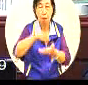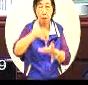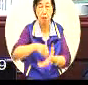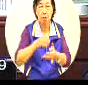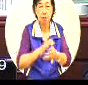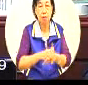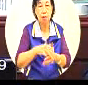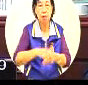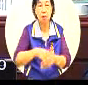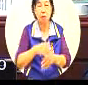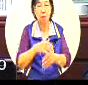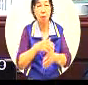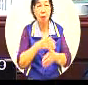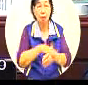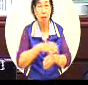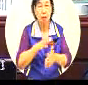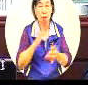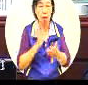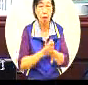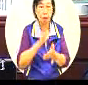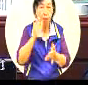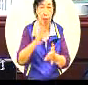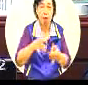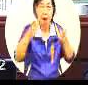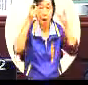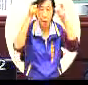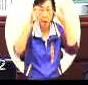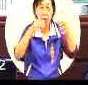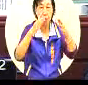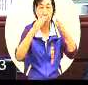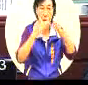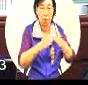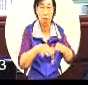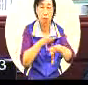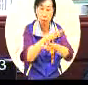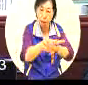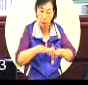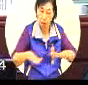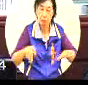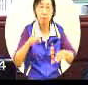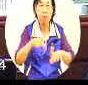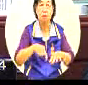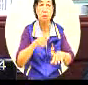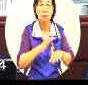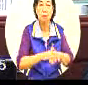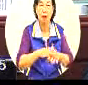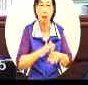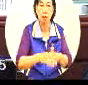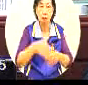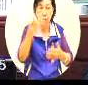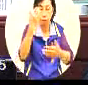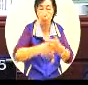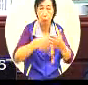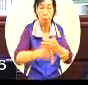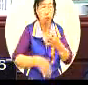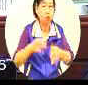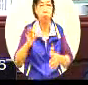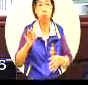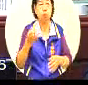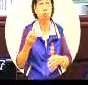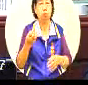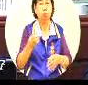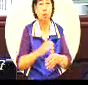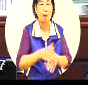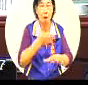治安维护，我们从来没有删一毛钱，感谢议会大力的支持，这个部分，我们